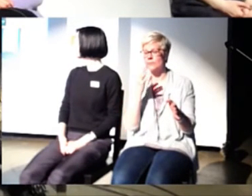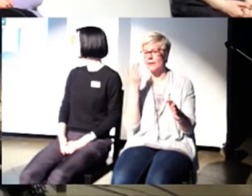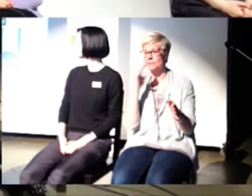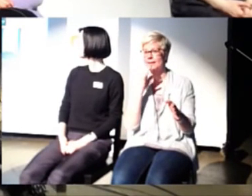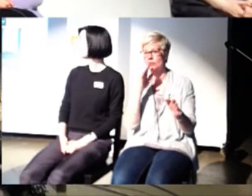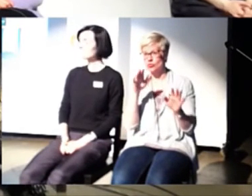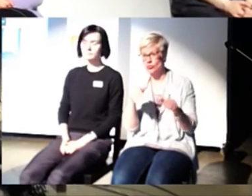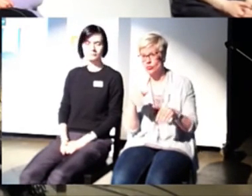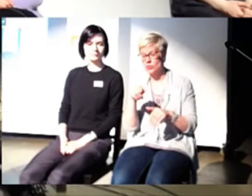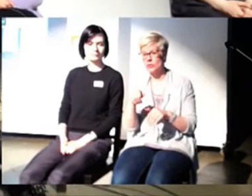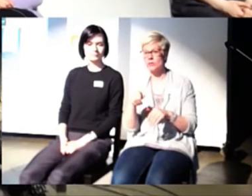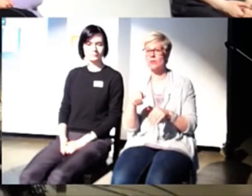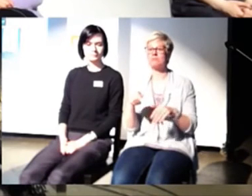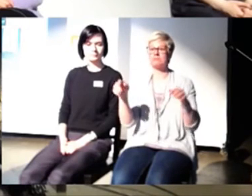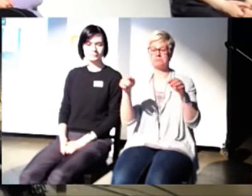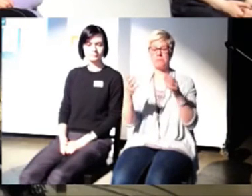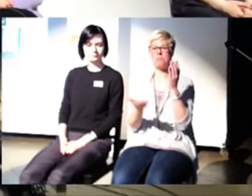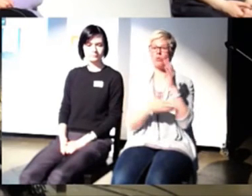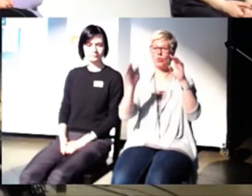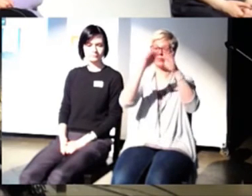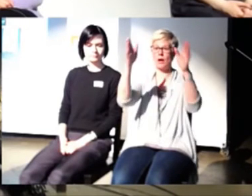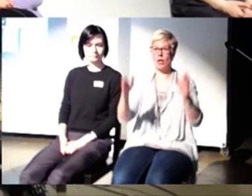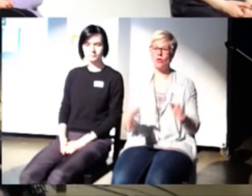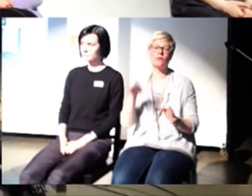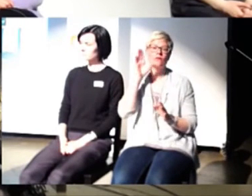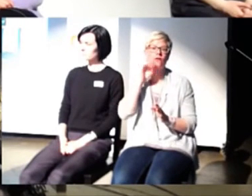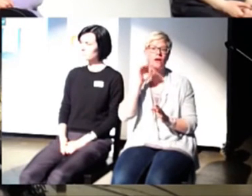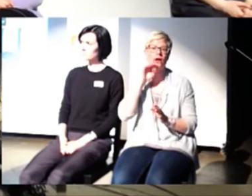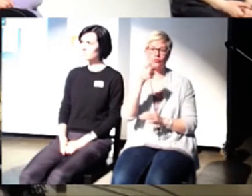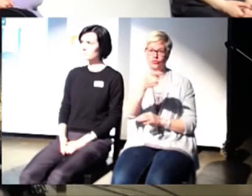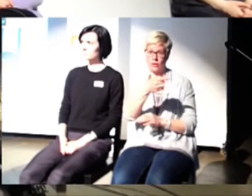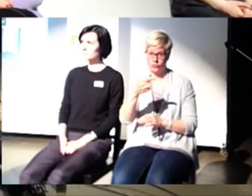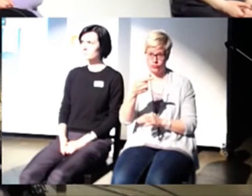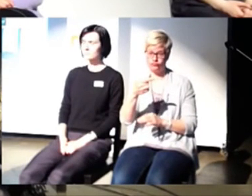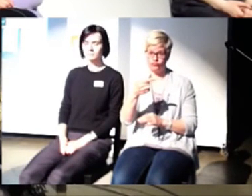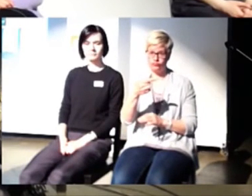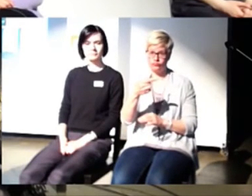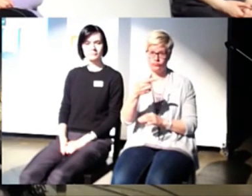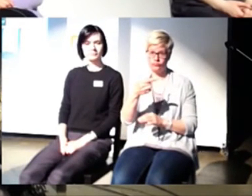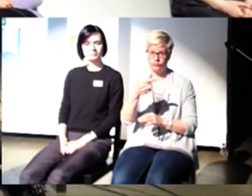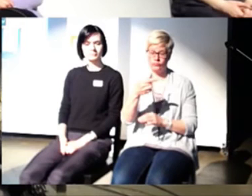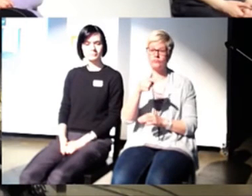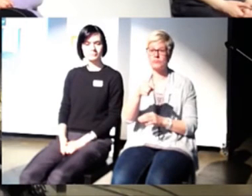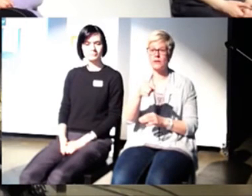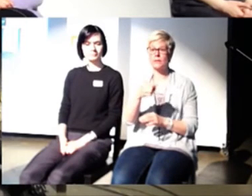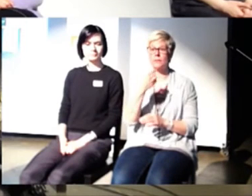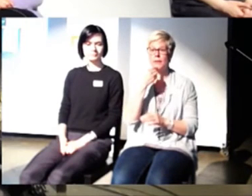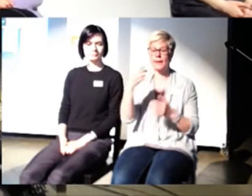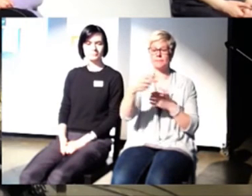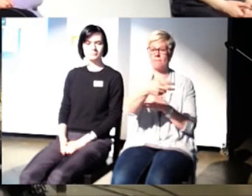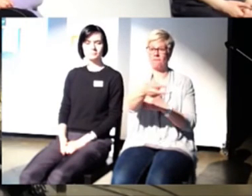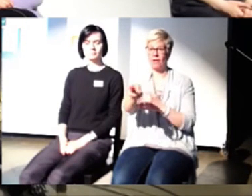matala yksikerroksinen puutalo, vanha puutalo, missä on pieni